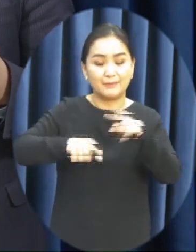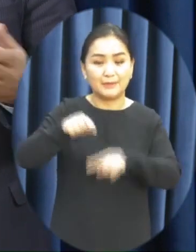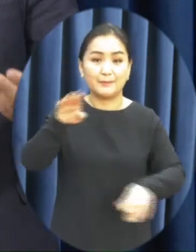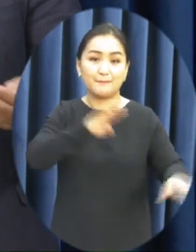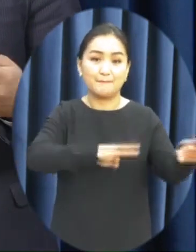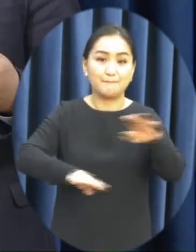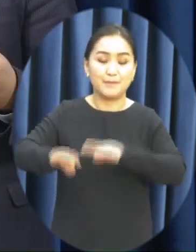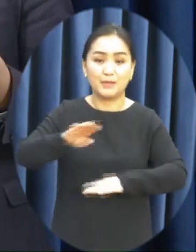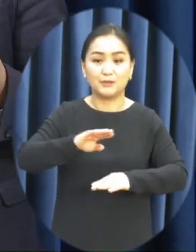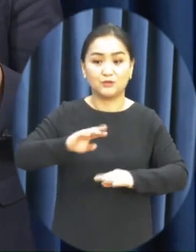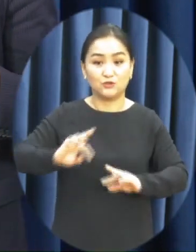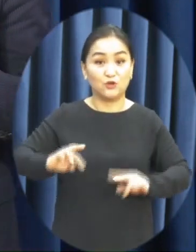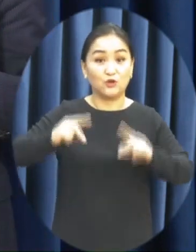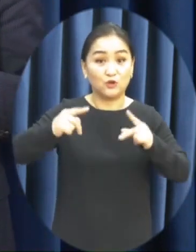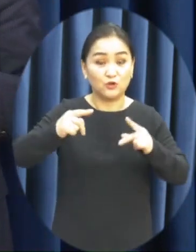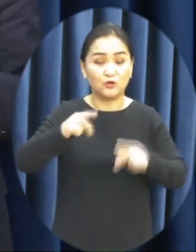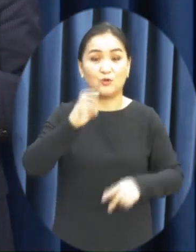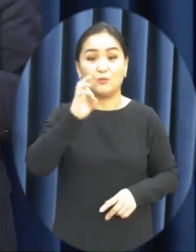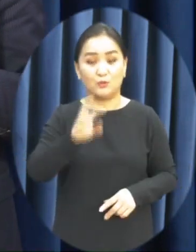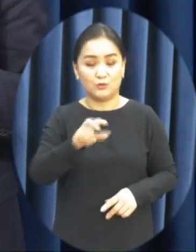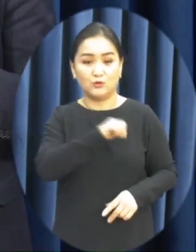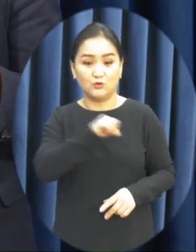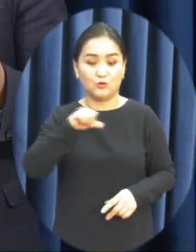རང སུནས